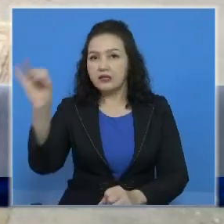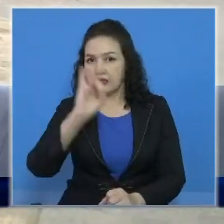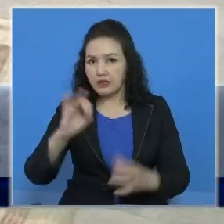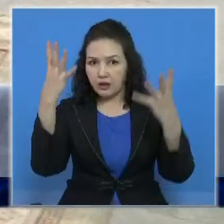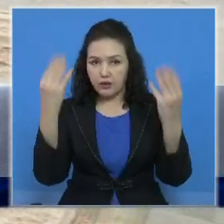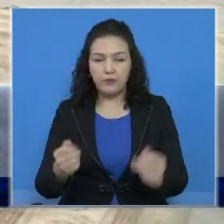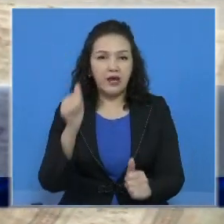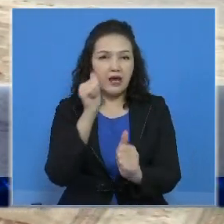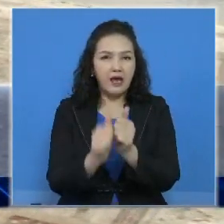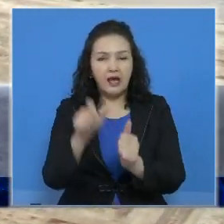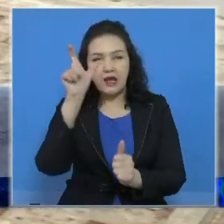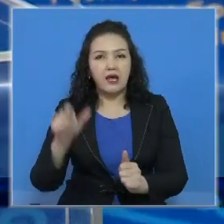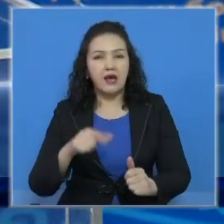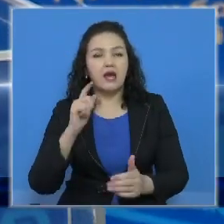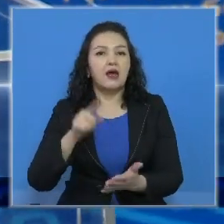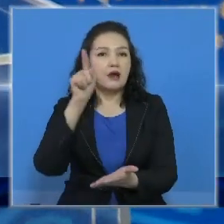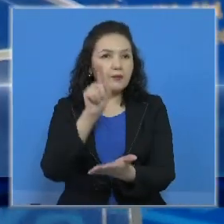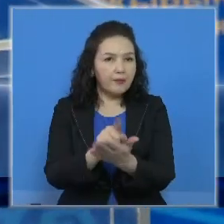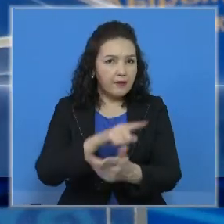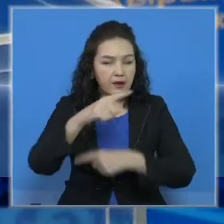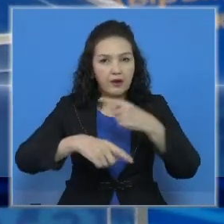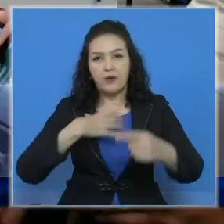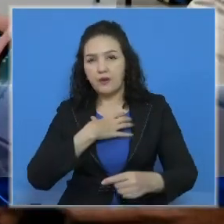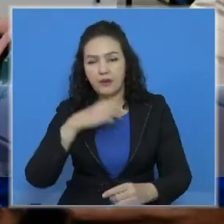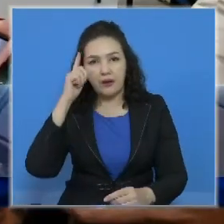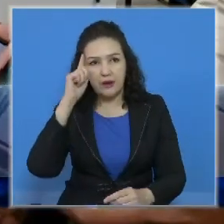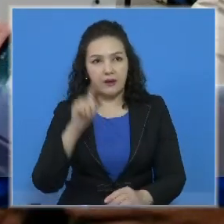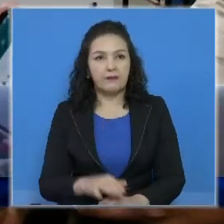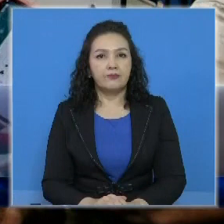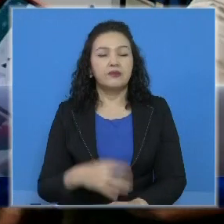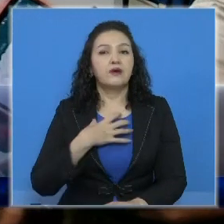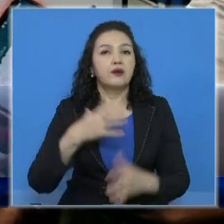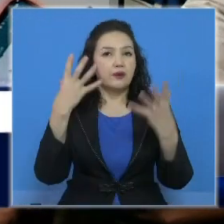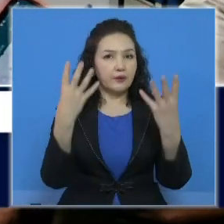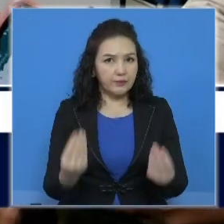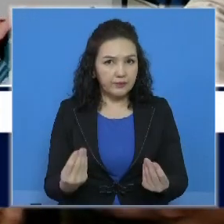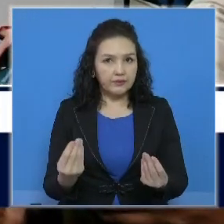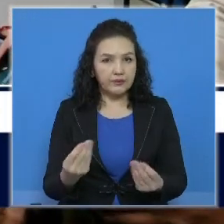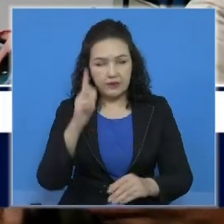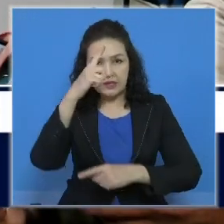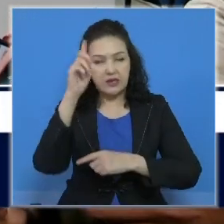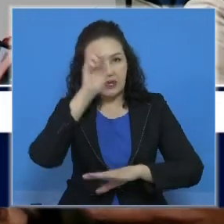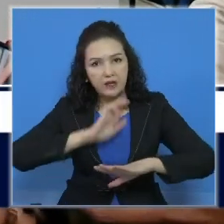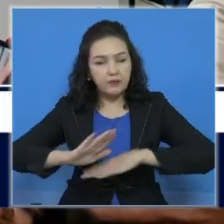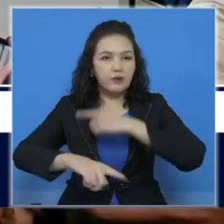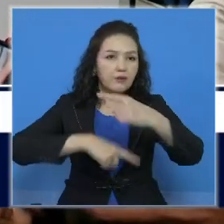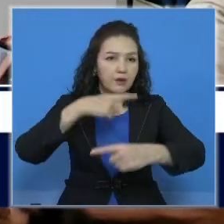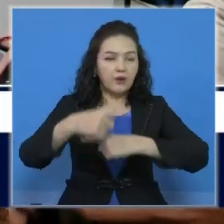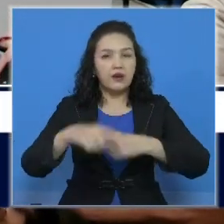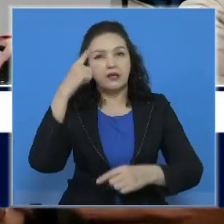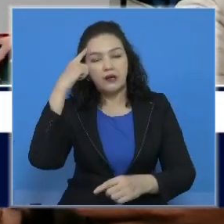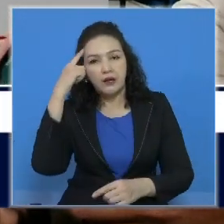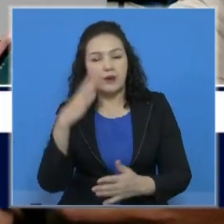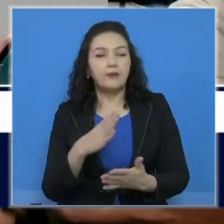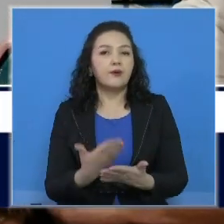әр азаматтың ел ертеңі үшін дауыс беру маңызды деп санайды. Маңызды күн еліміздің болашағы анықталып жатқан күн деп айтсақ та артық